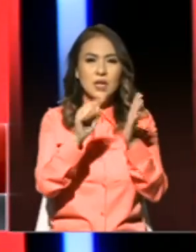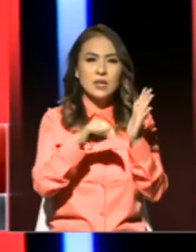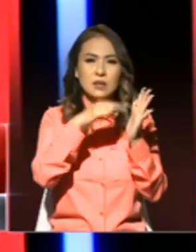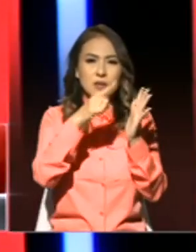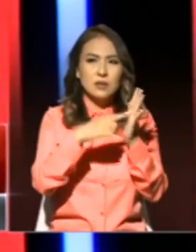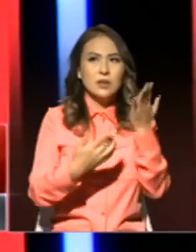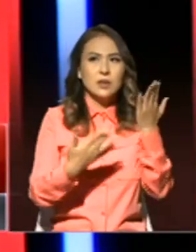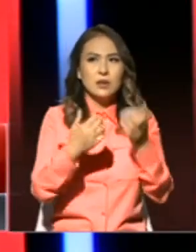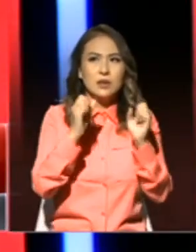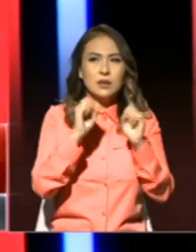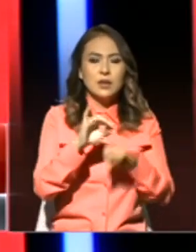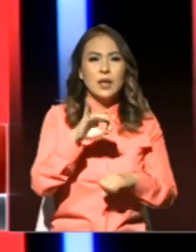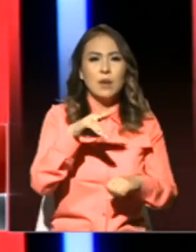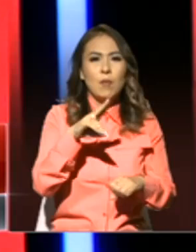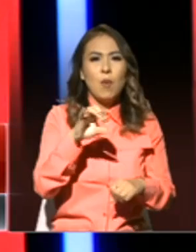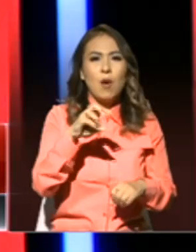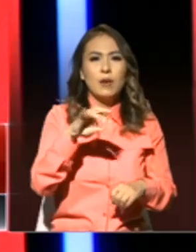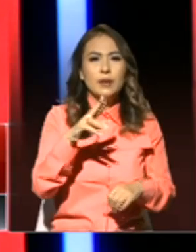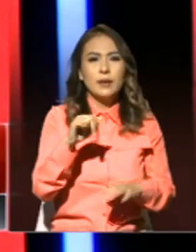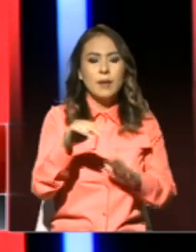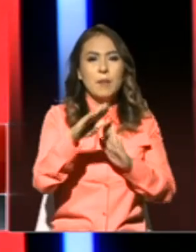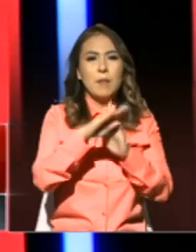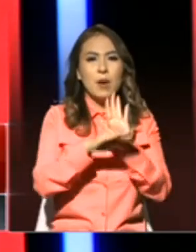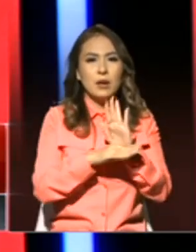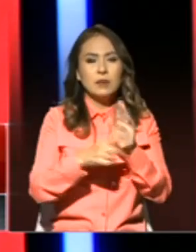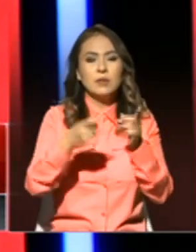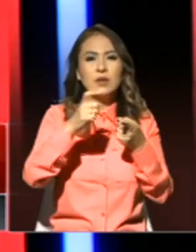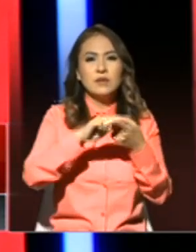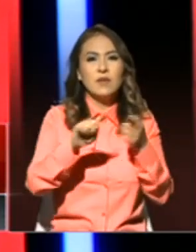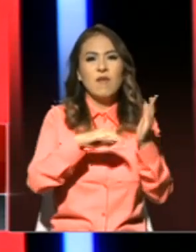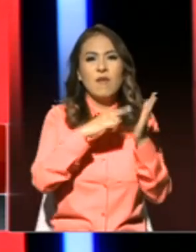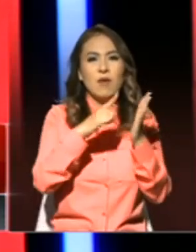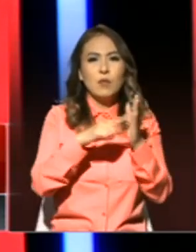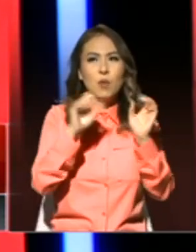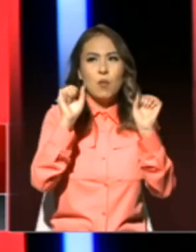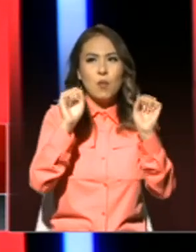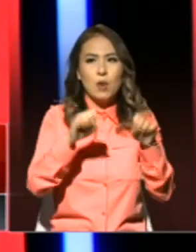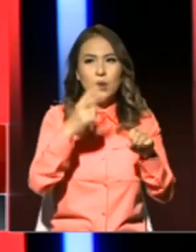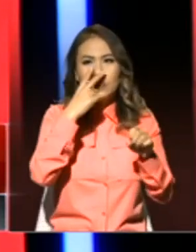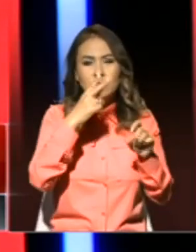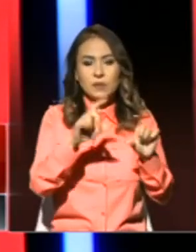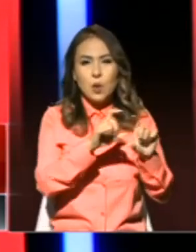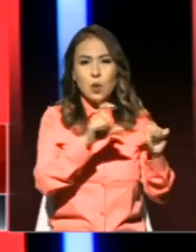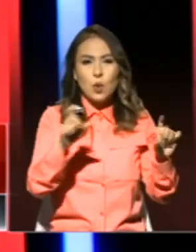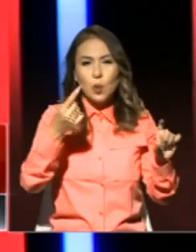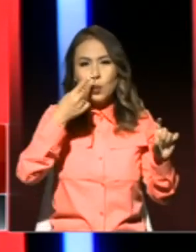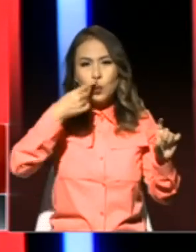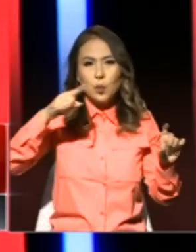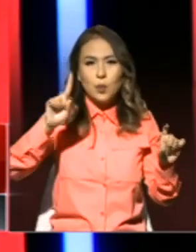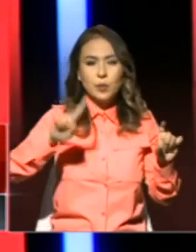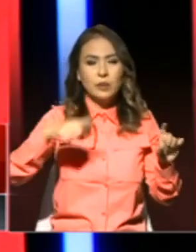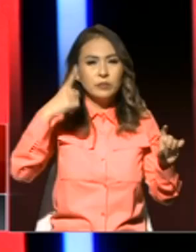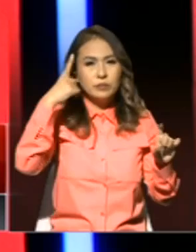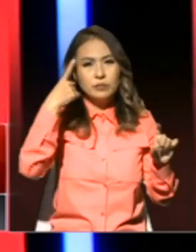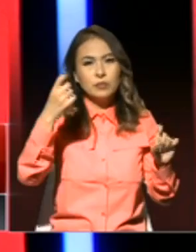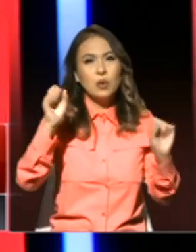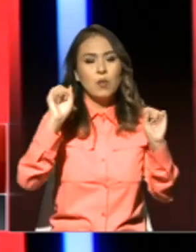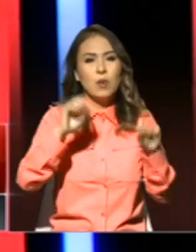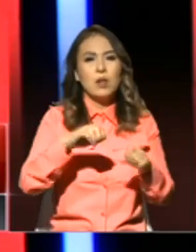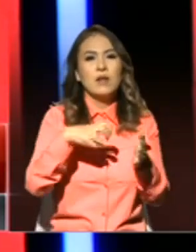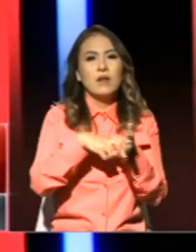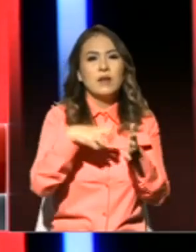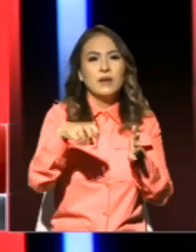сұрақтарыңыз болса, осы ипотекаға қатысты, ипотекалық бағдарламаларға қатысты сауалдарыңыз болса, төменде көрсетілген телефон нөмірлеріне қоңырау шала аласыздар, WhatsApp